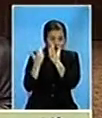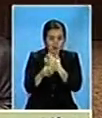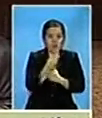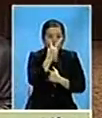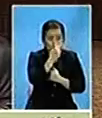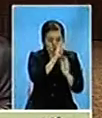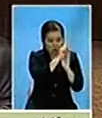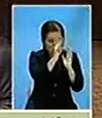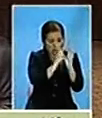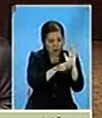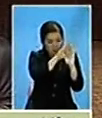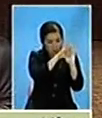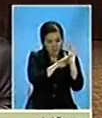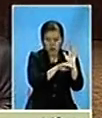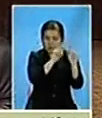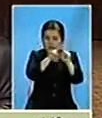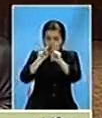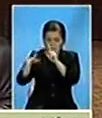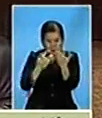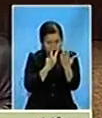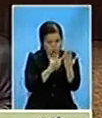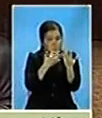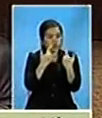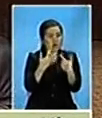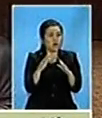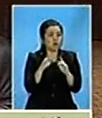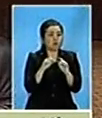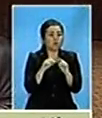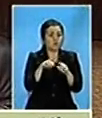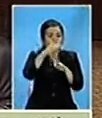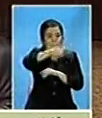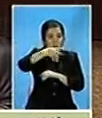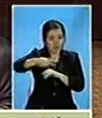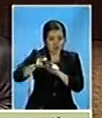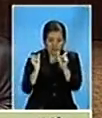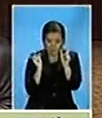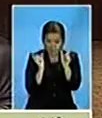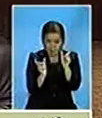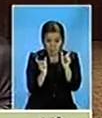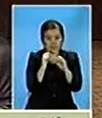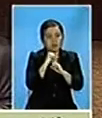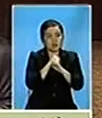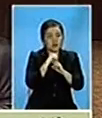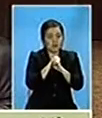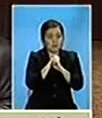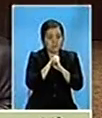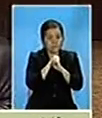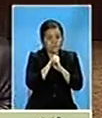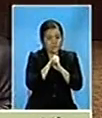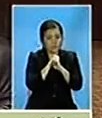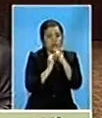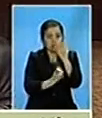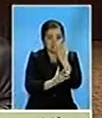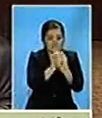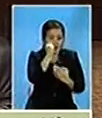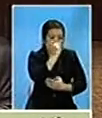ราอื่นแล้วมีการลงบัญญัติข้อความที่รองรับในการที่สภาการแพทย์แผน